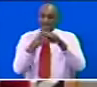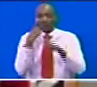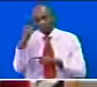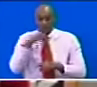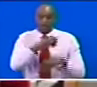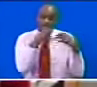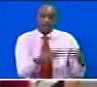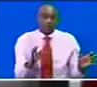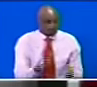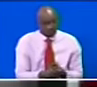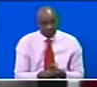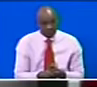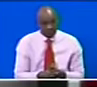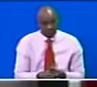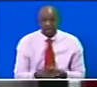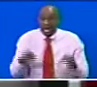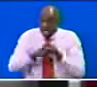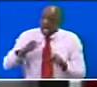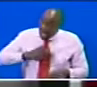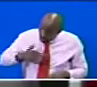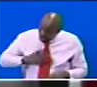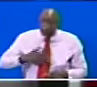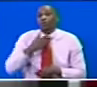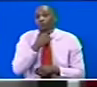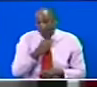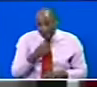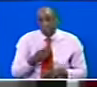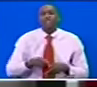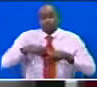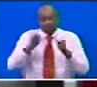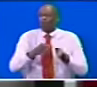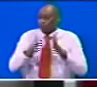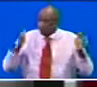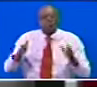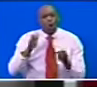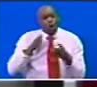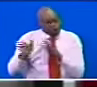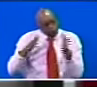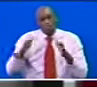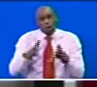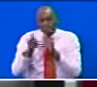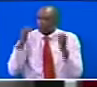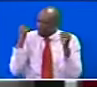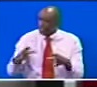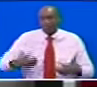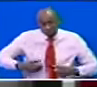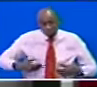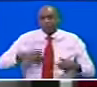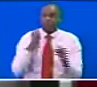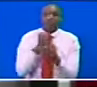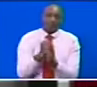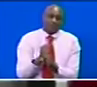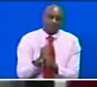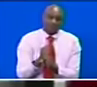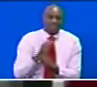na 9+1. Nia yetu ni kupanua nafasi kwa mamilioni ya vijana wa Kenya.